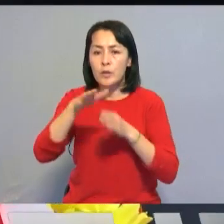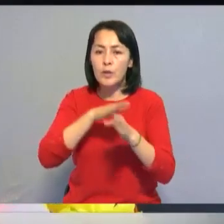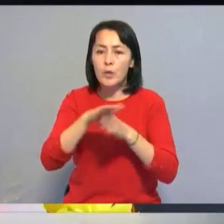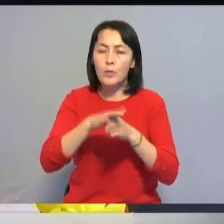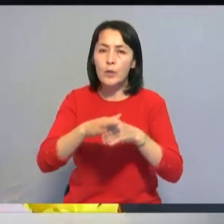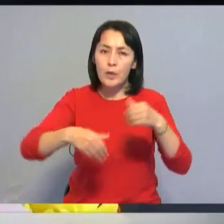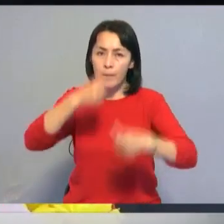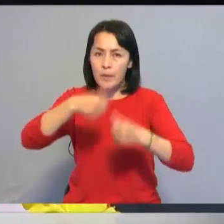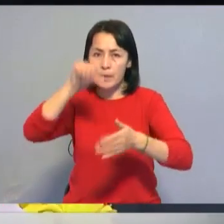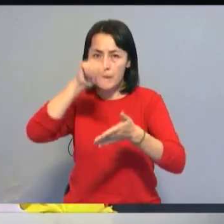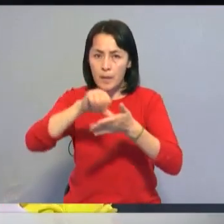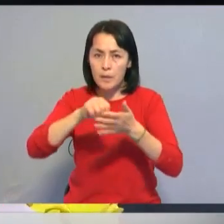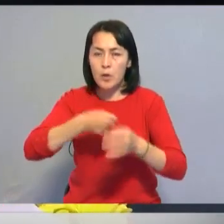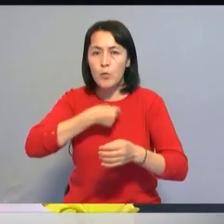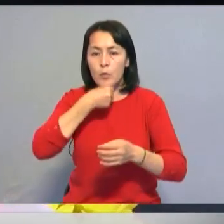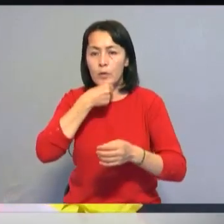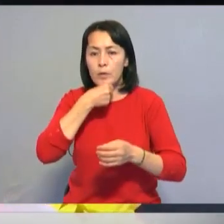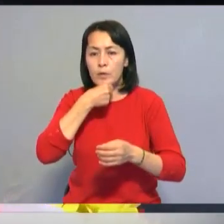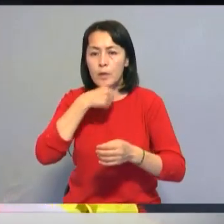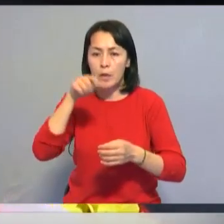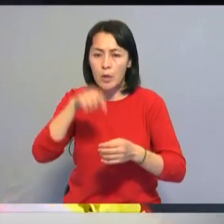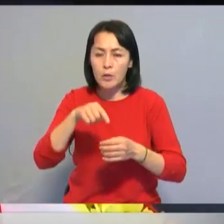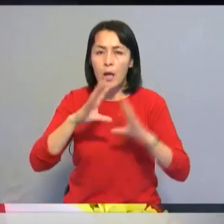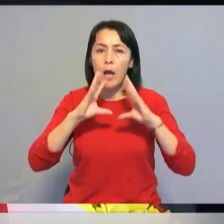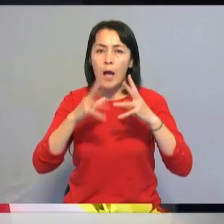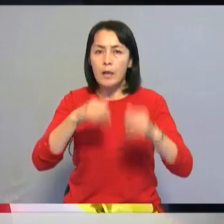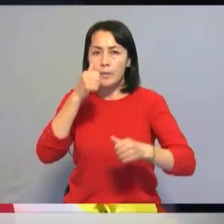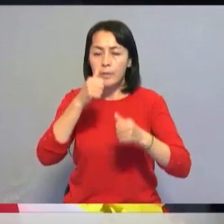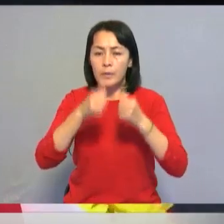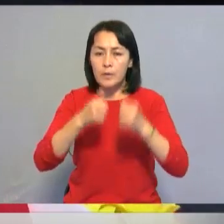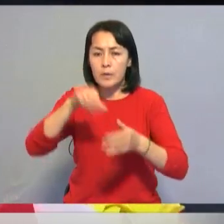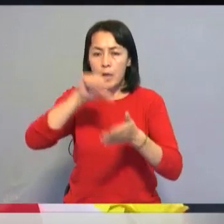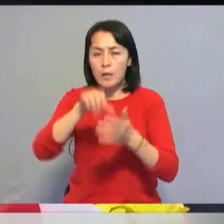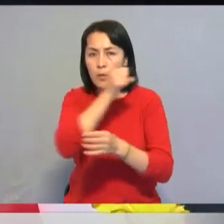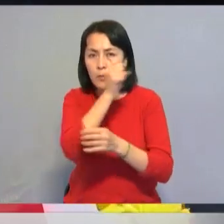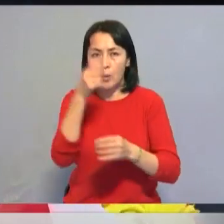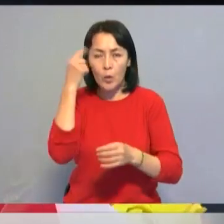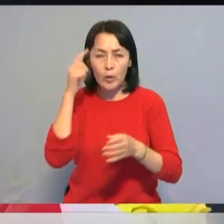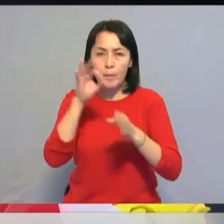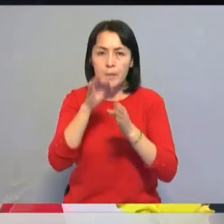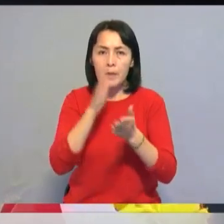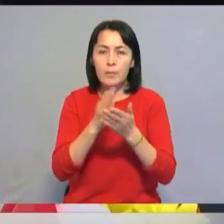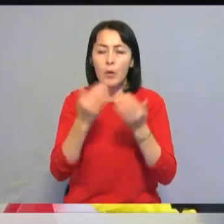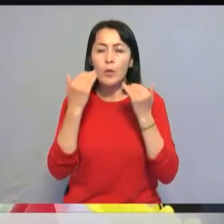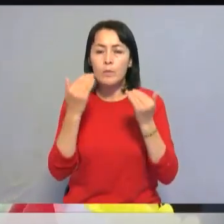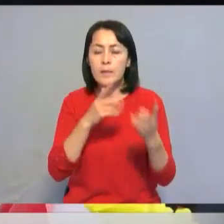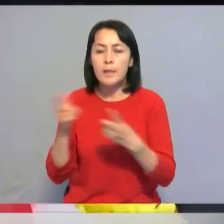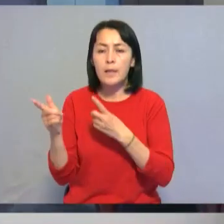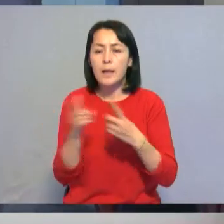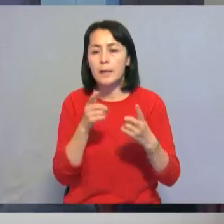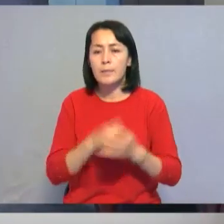қадам басшадық. Енді ересектер арасында дәл осылай әлем чемпионы боламын деген ойдан алғаласа ол ойымыз